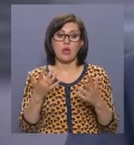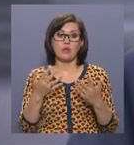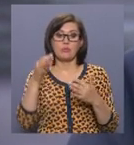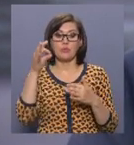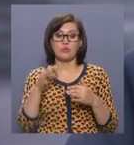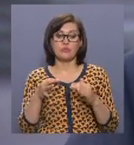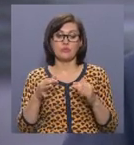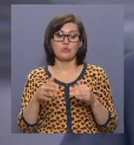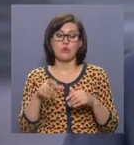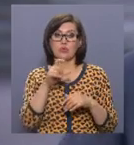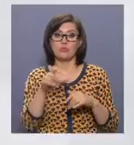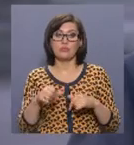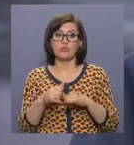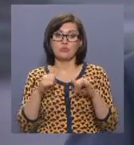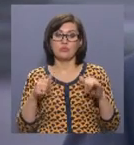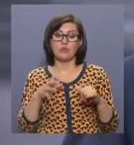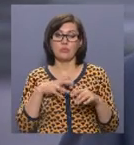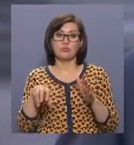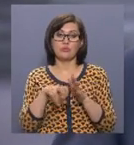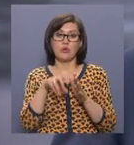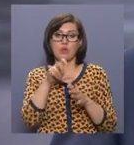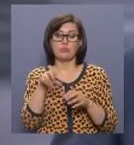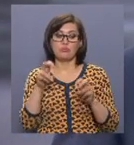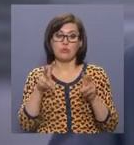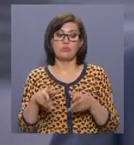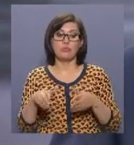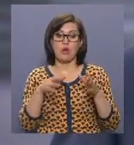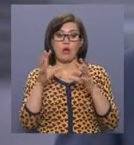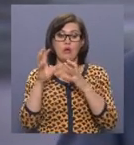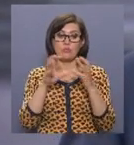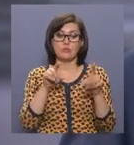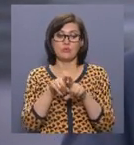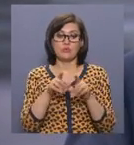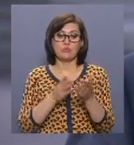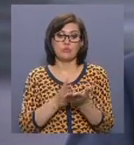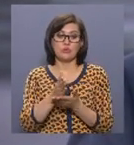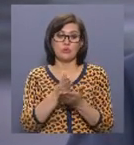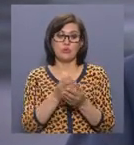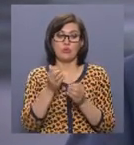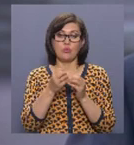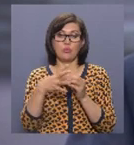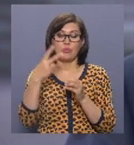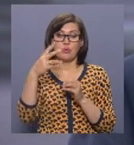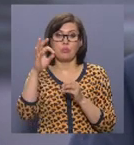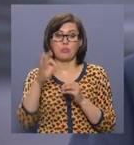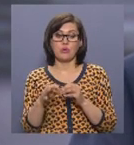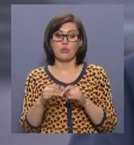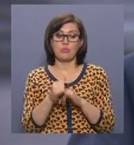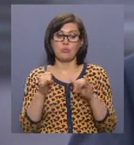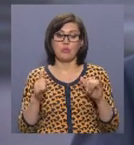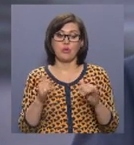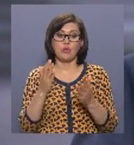пайызға жолаушылар көбейеді деген сияқты. Арнайы жолақ деген автобустардың жүруін 15-20 пайызға